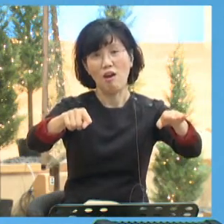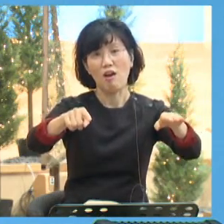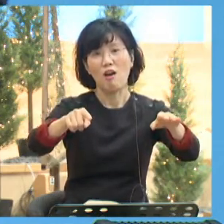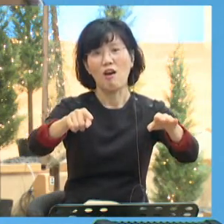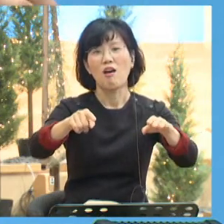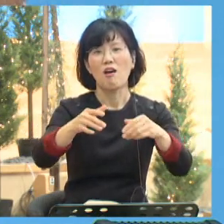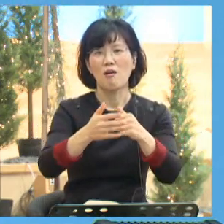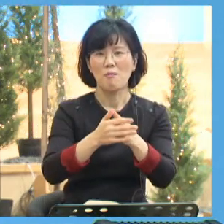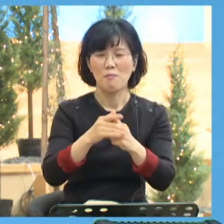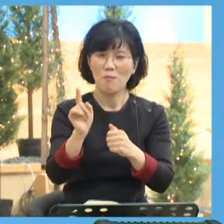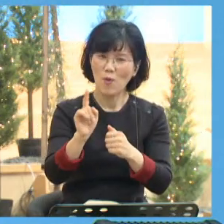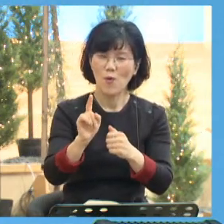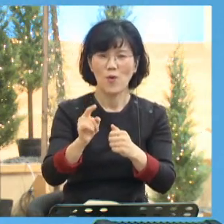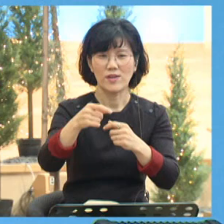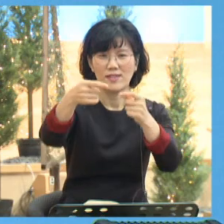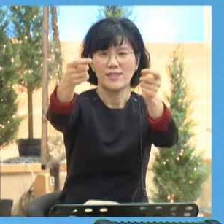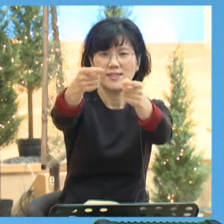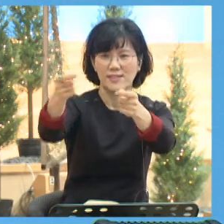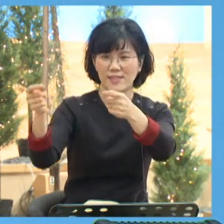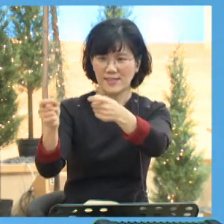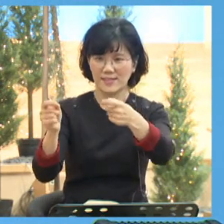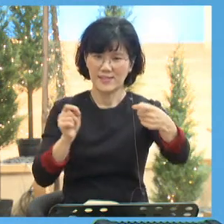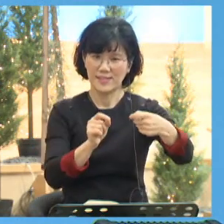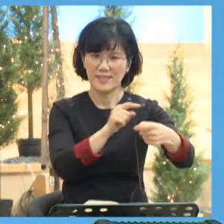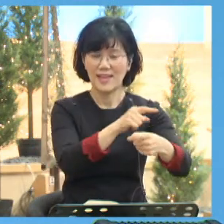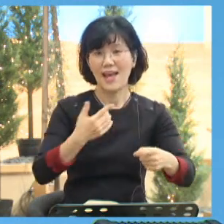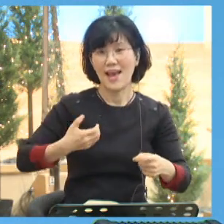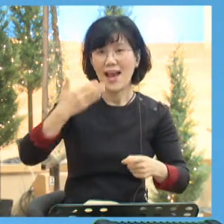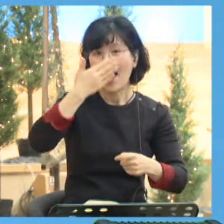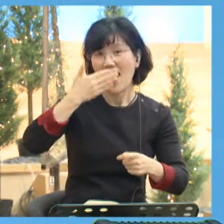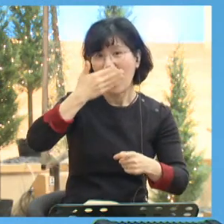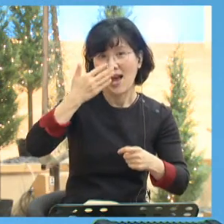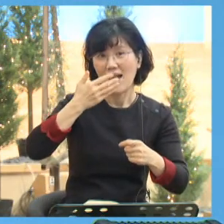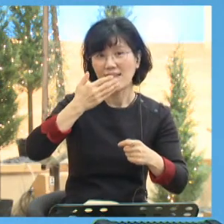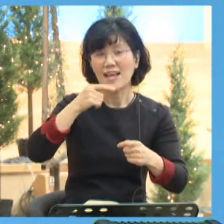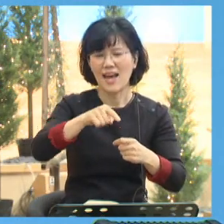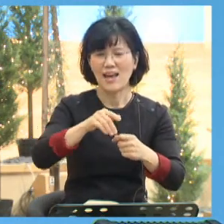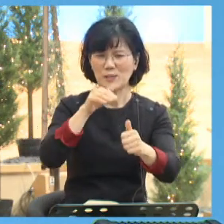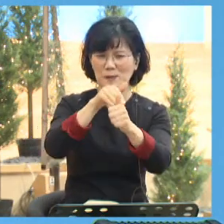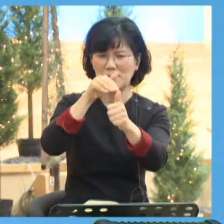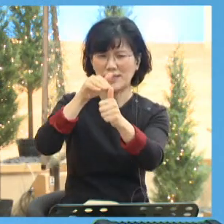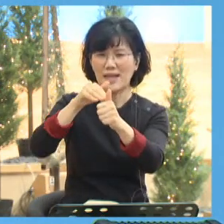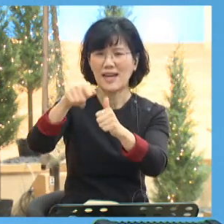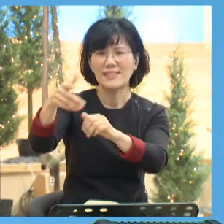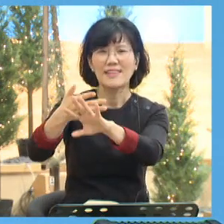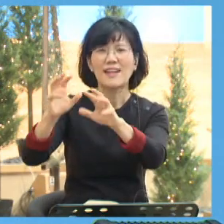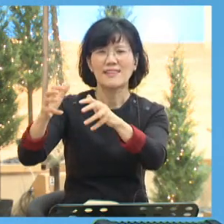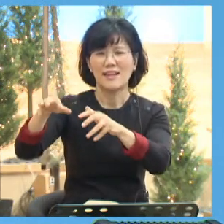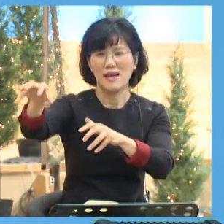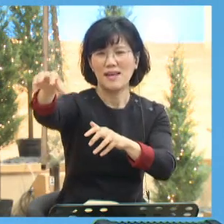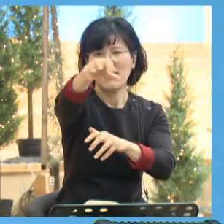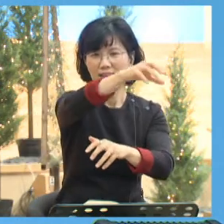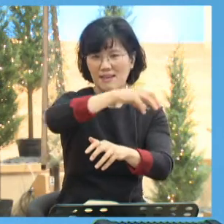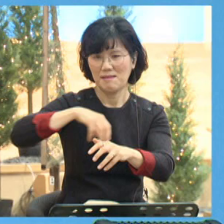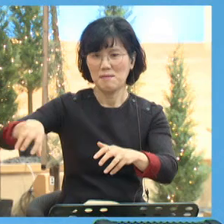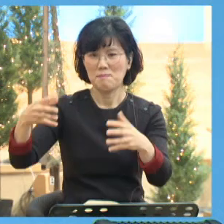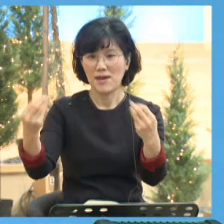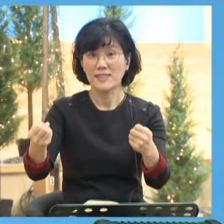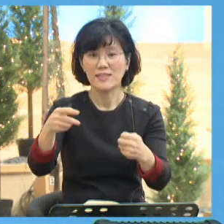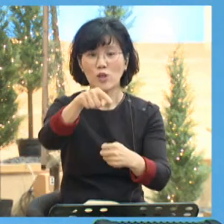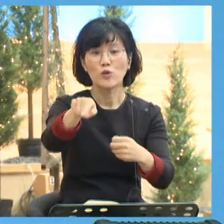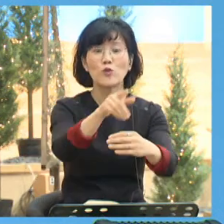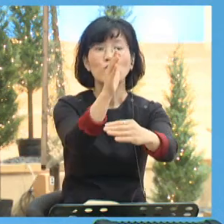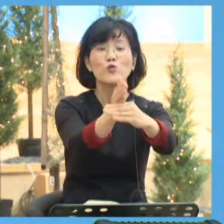계속 가난 내부까지 힘을 뻐 들여 는 많은 이방 족속들이 있었어 그런데 앱의 브라 이미 딱